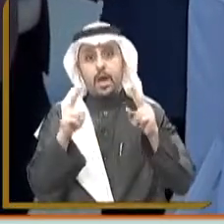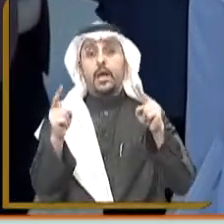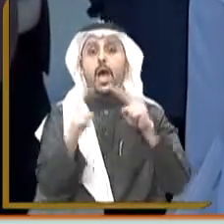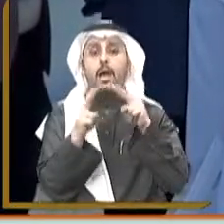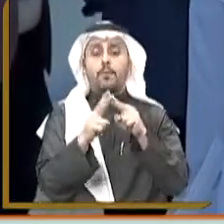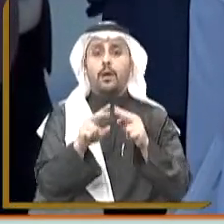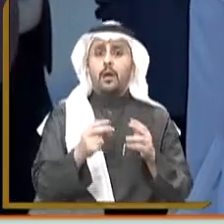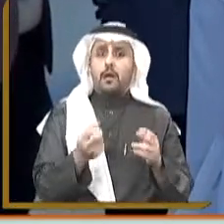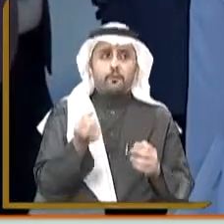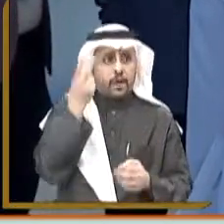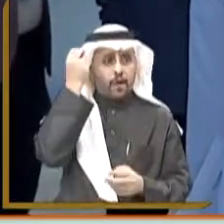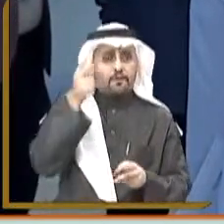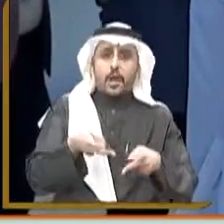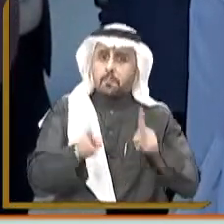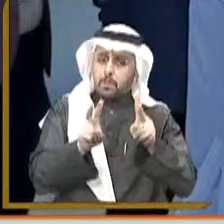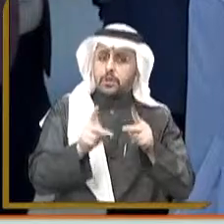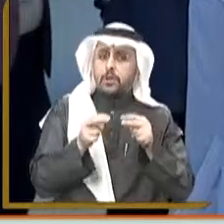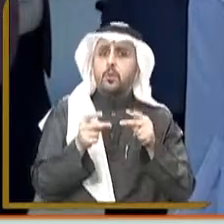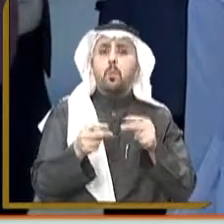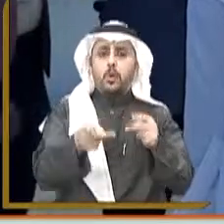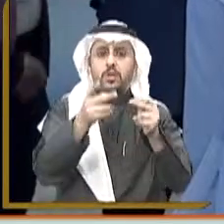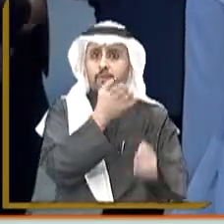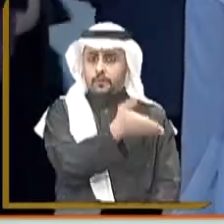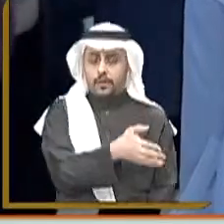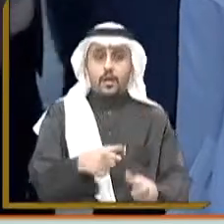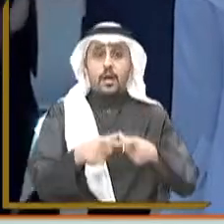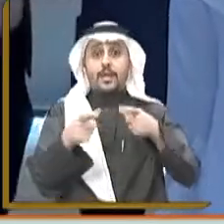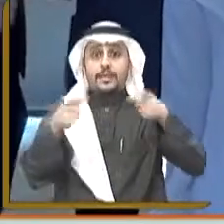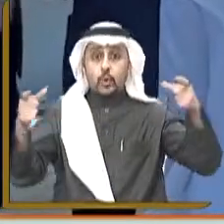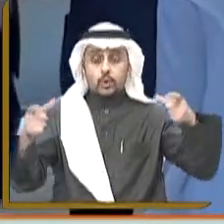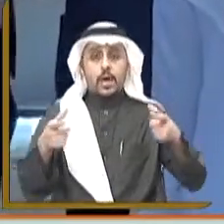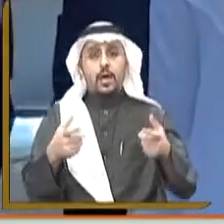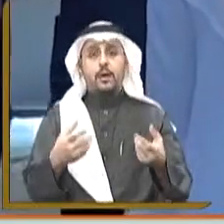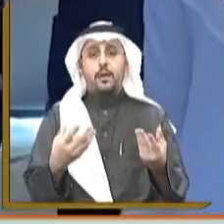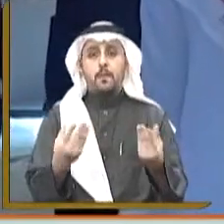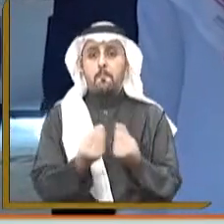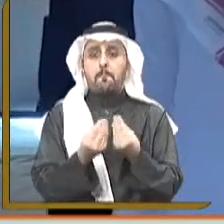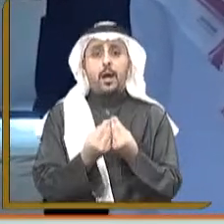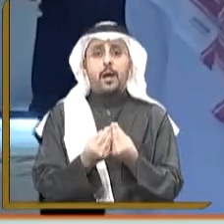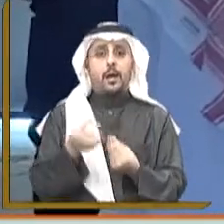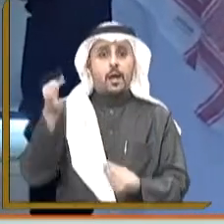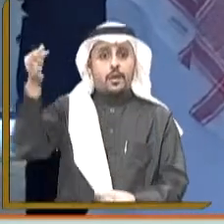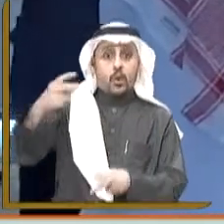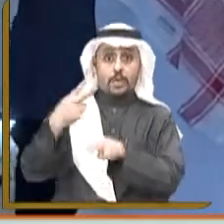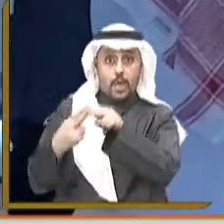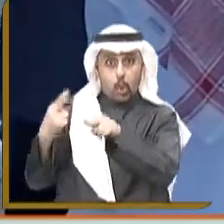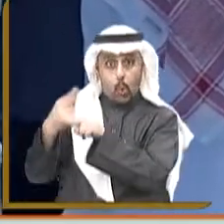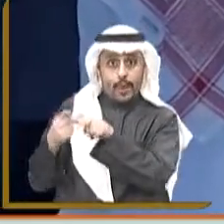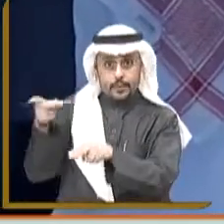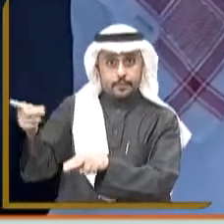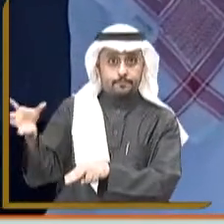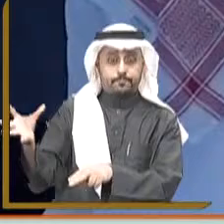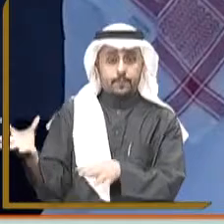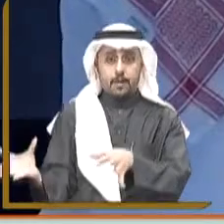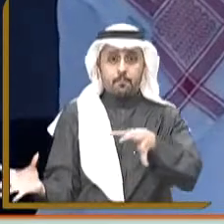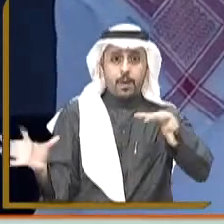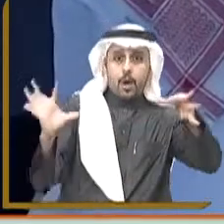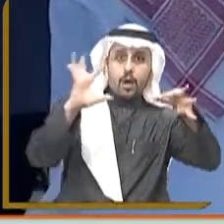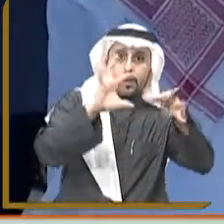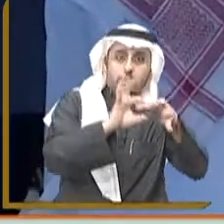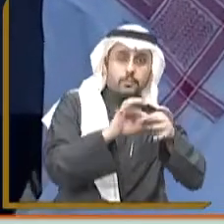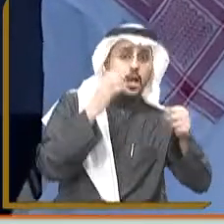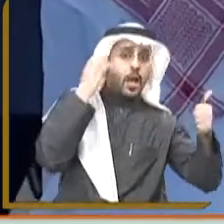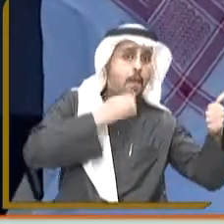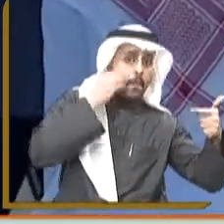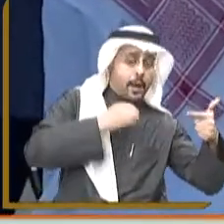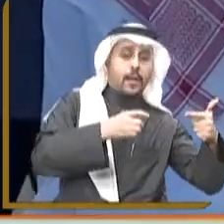لدينا مشاريع بدأت في حيز التنفيذ، مشروع توسعة الربط مع دولة الكويت، وأيضا مشروع توسعة الربط مع دولة